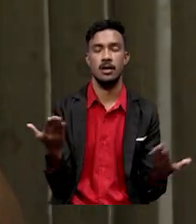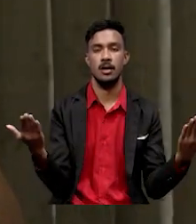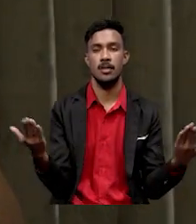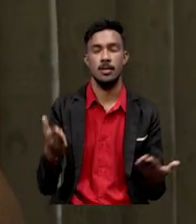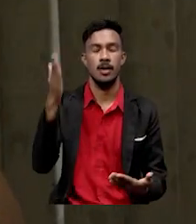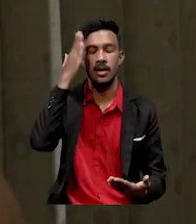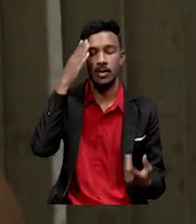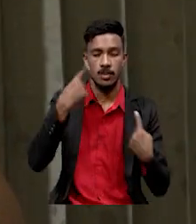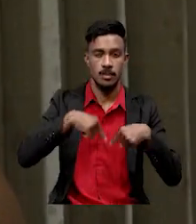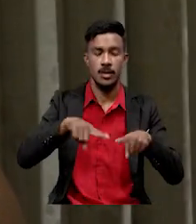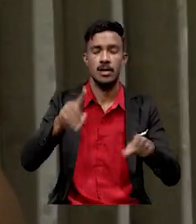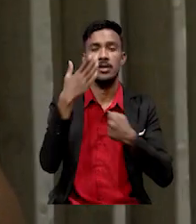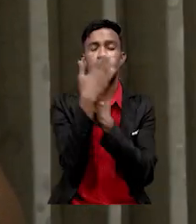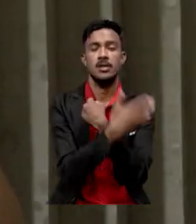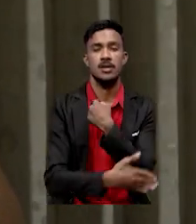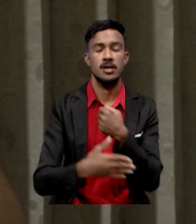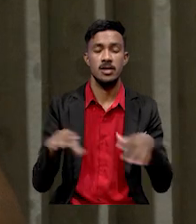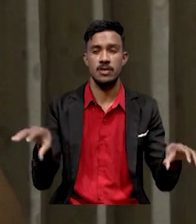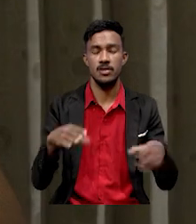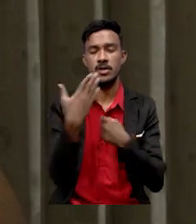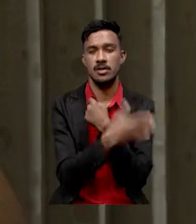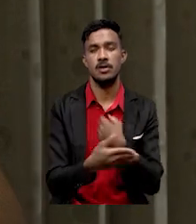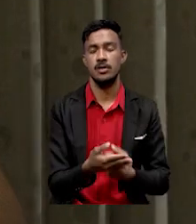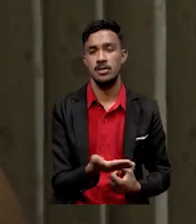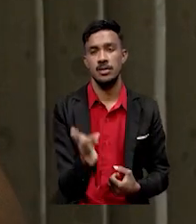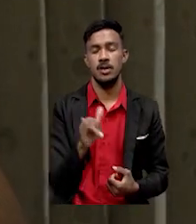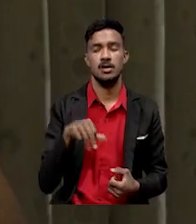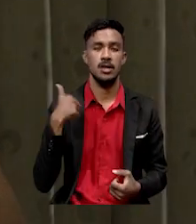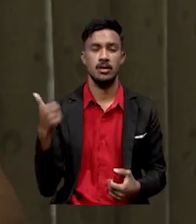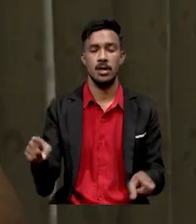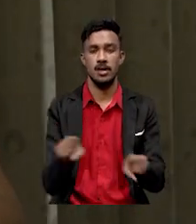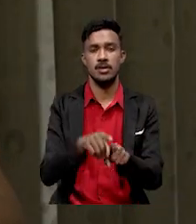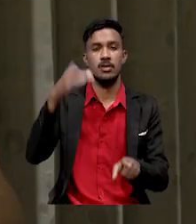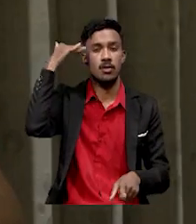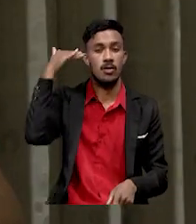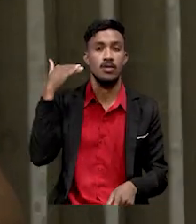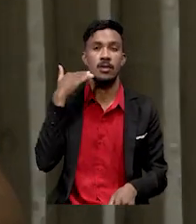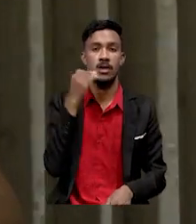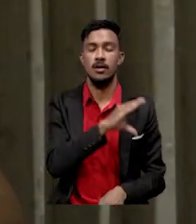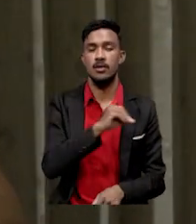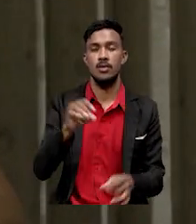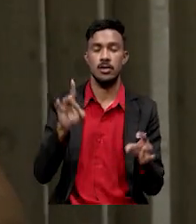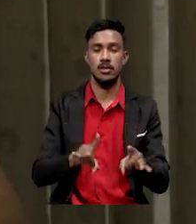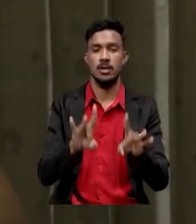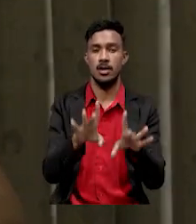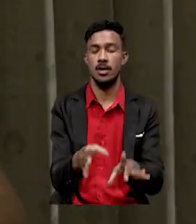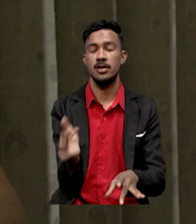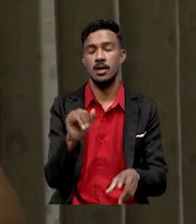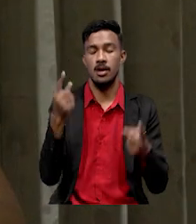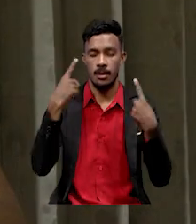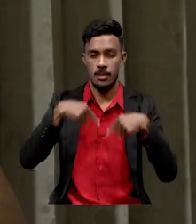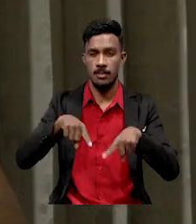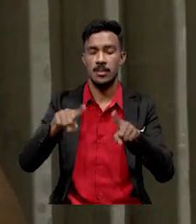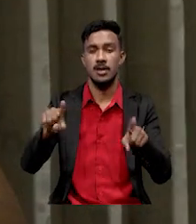ya karena bahasa Inggris terlalu ya Korea, principalmente Korea Australia nih. I server ba servisu alene servisu firmos